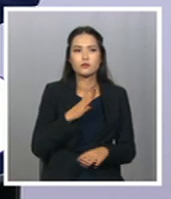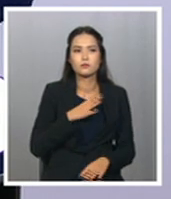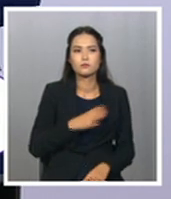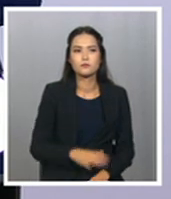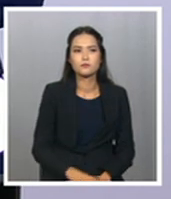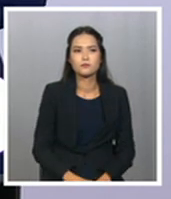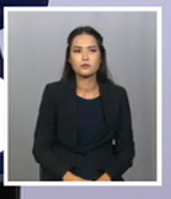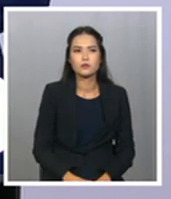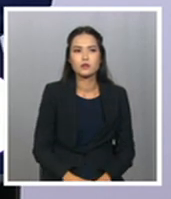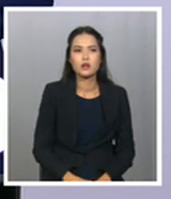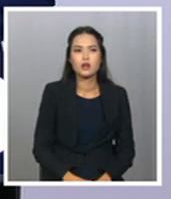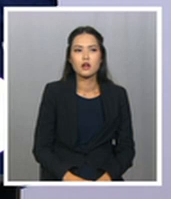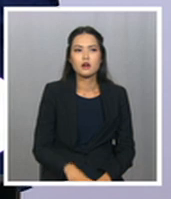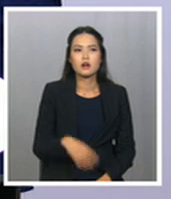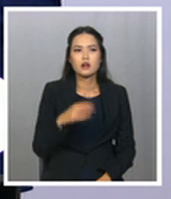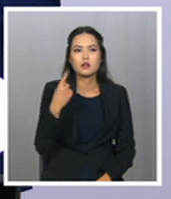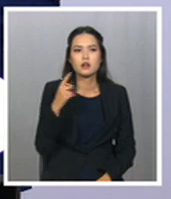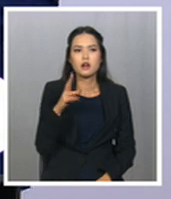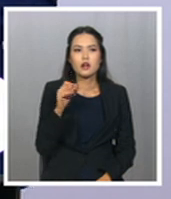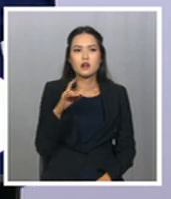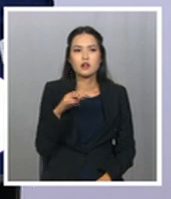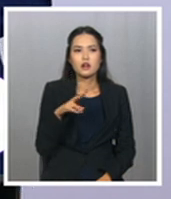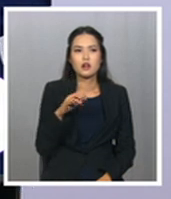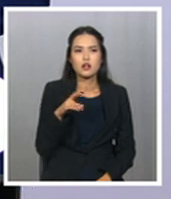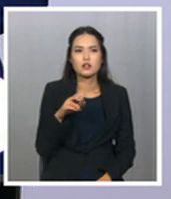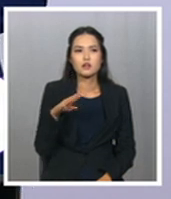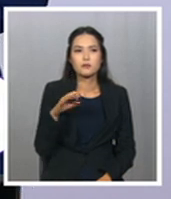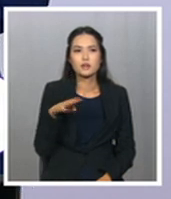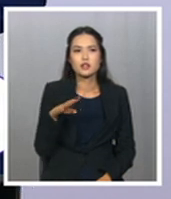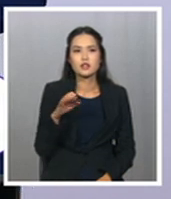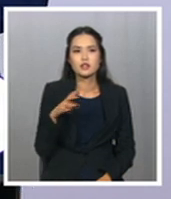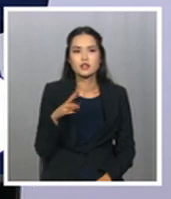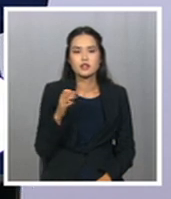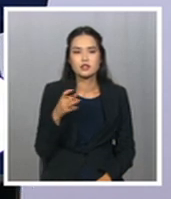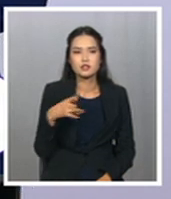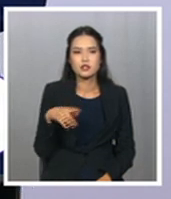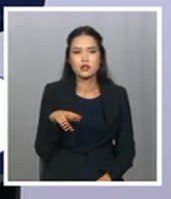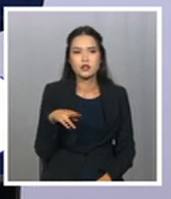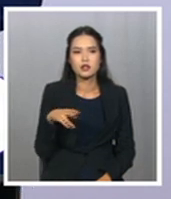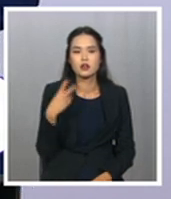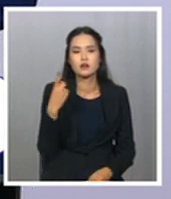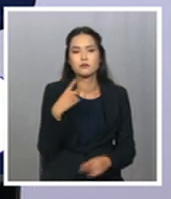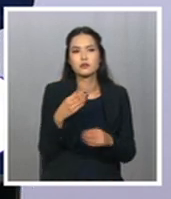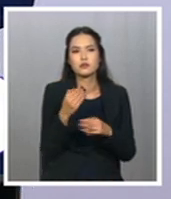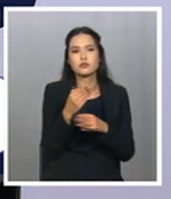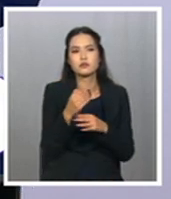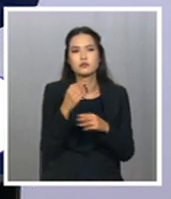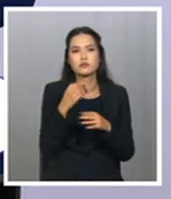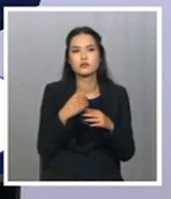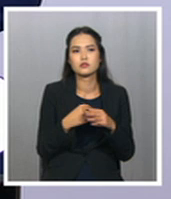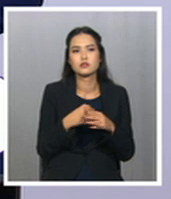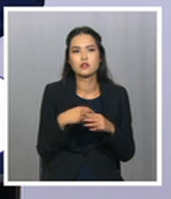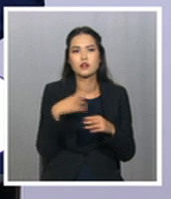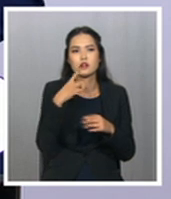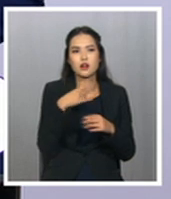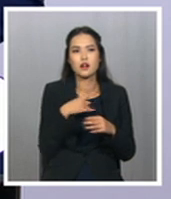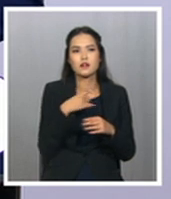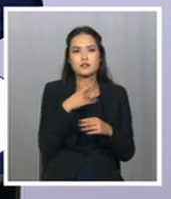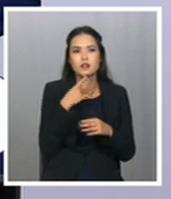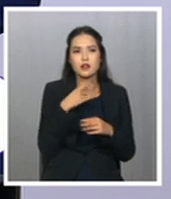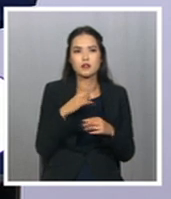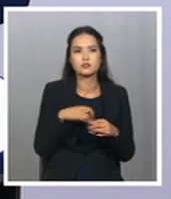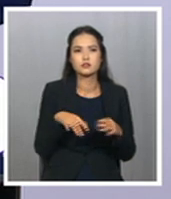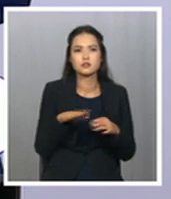Уақыт өте келе, бірінші орыс революциясынан кейін бұл петиция жазумен қазақ зиялылары қолғала